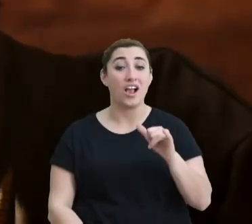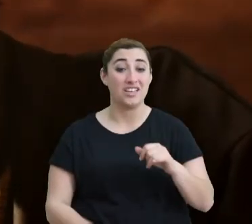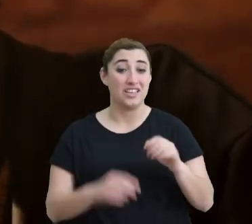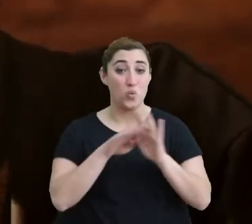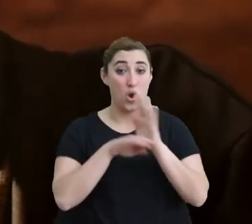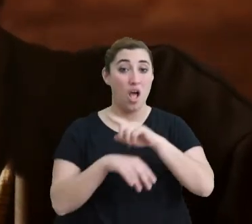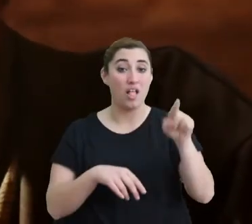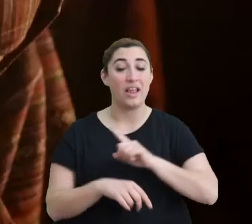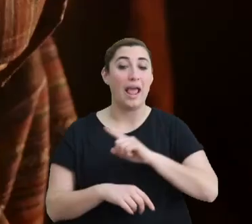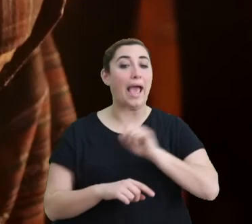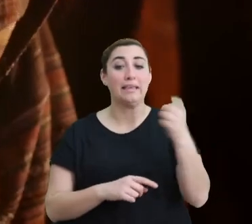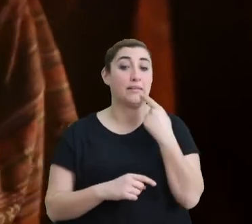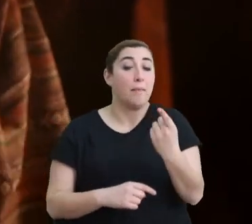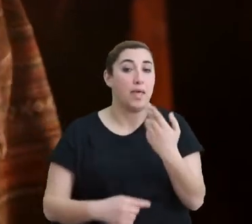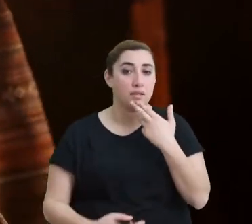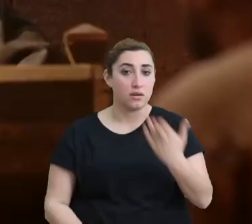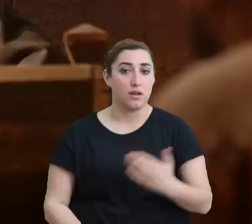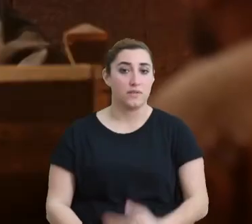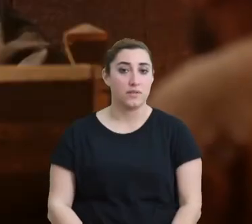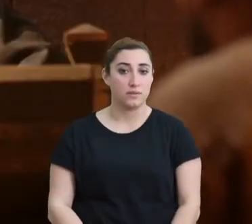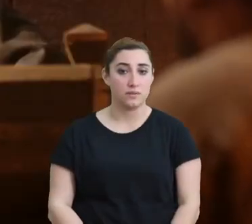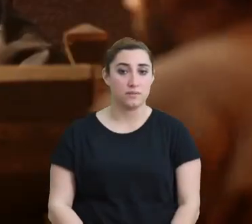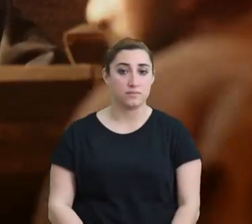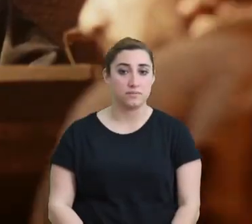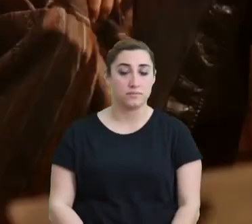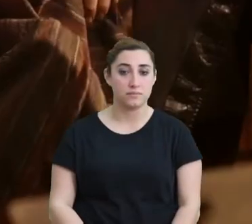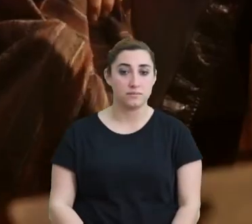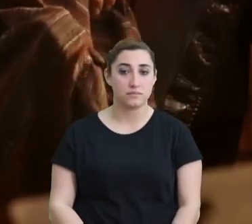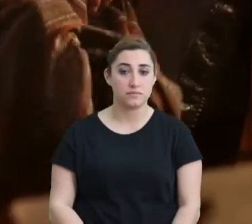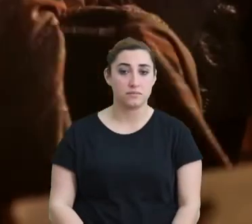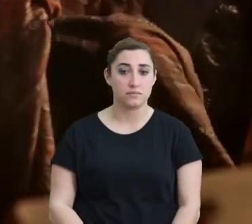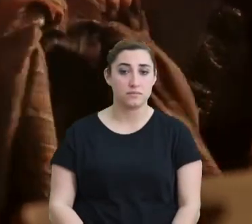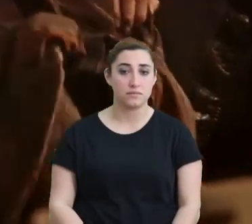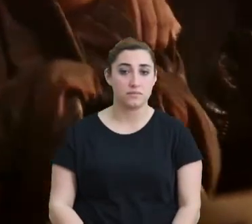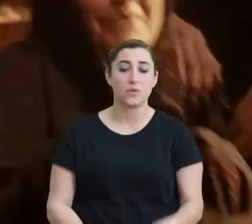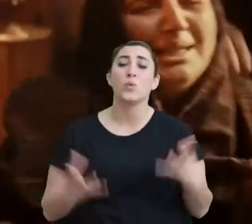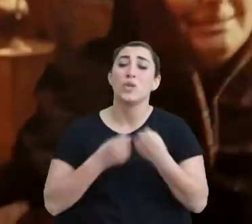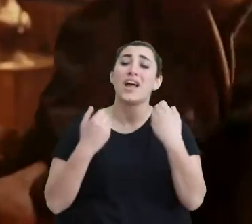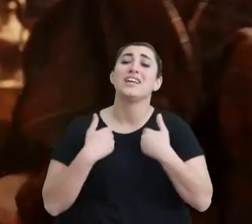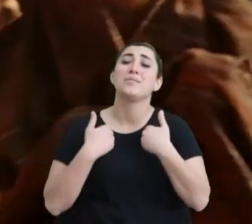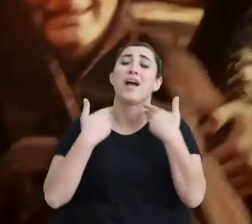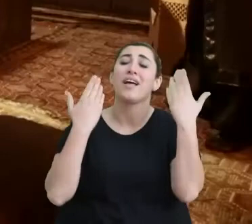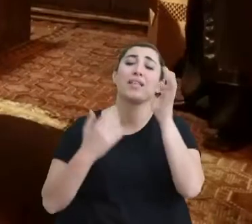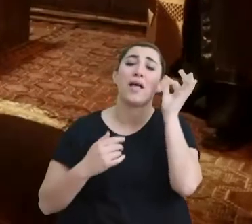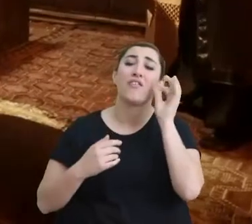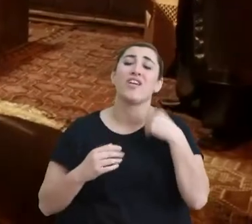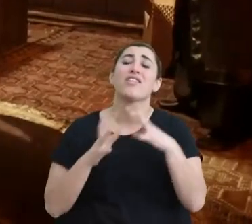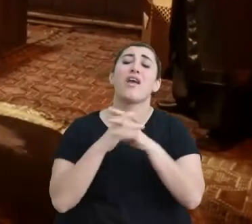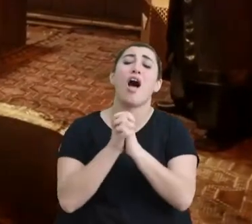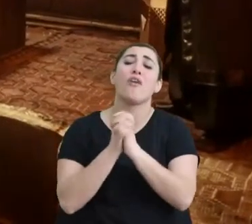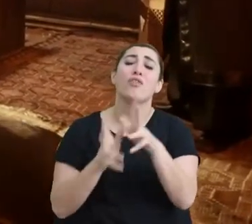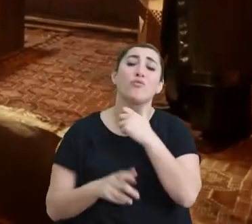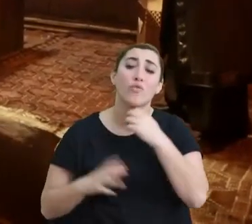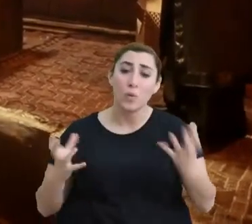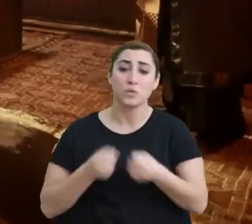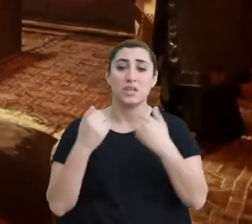şeriata karşı gelmektir hatun. Numan'a götür diye işaret etti. Kurtarın beni kadı hazretleri. Yalvarırım ne